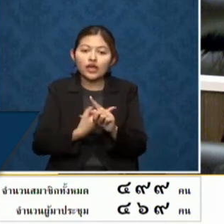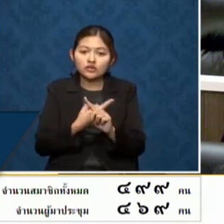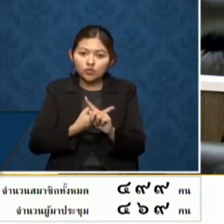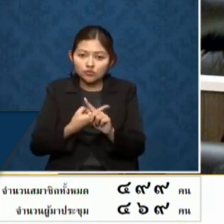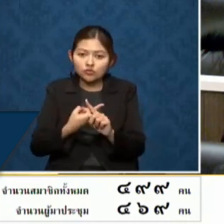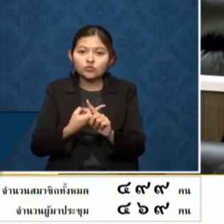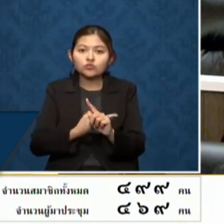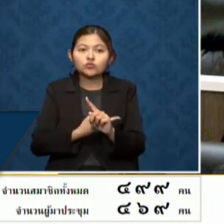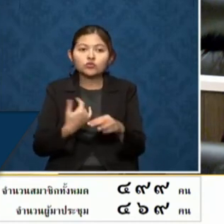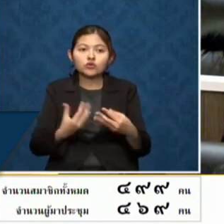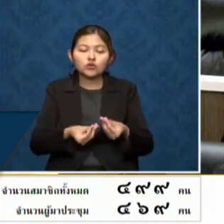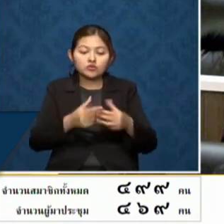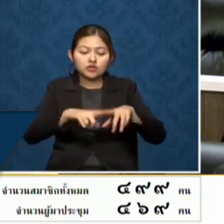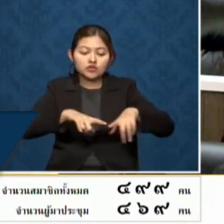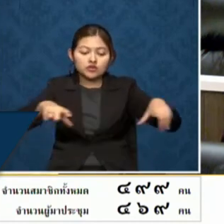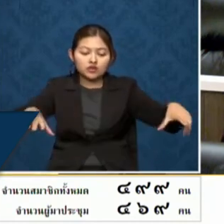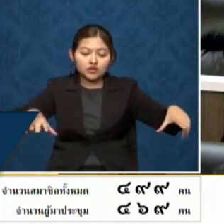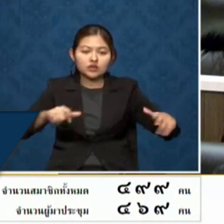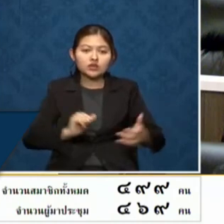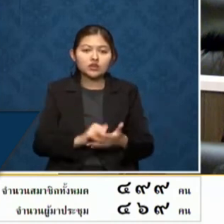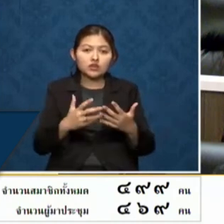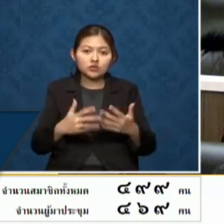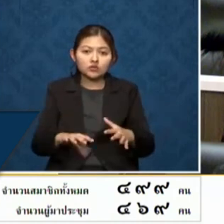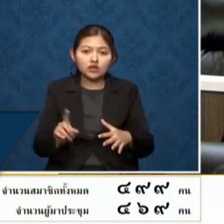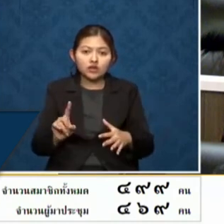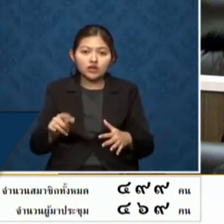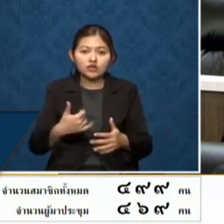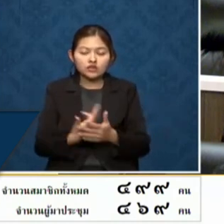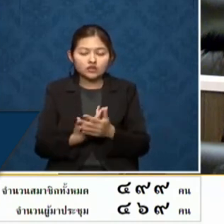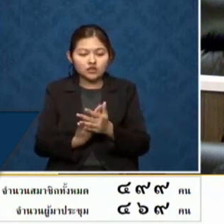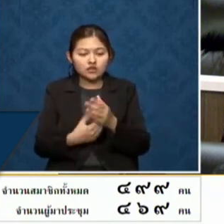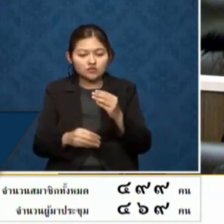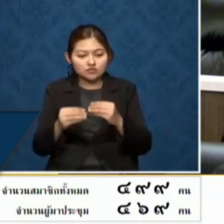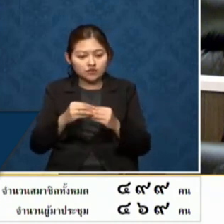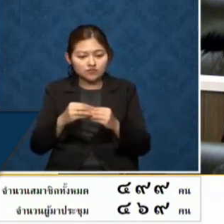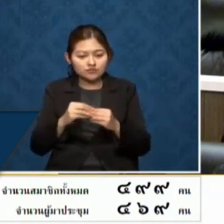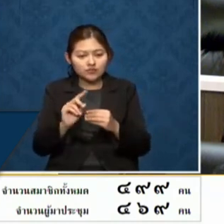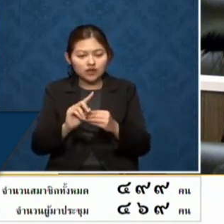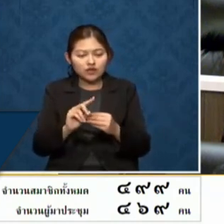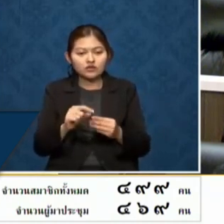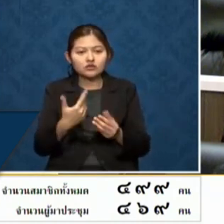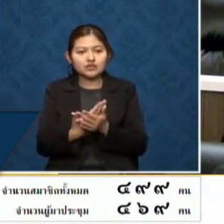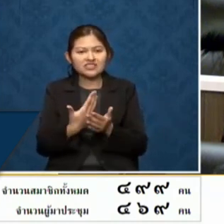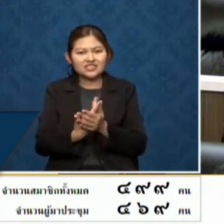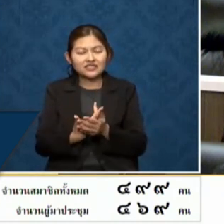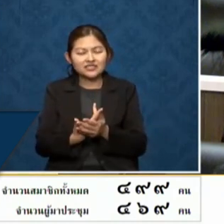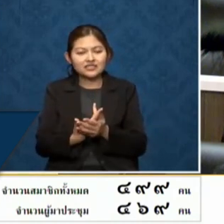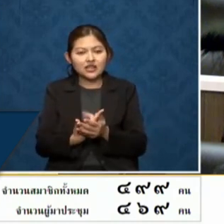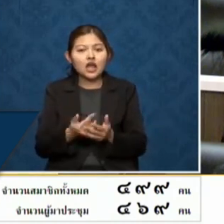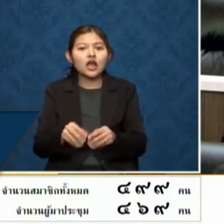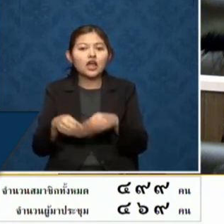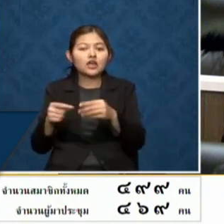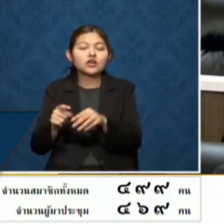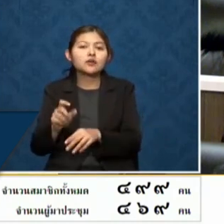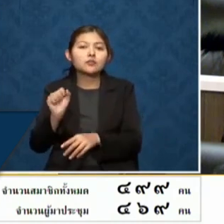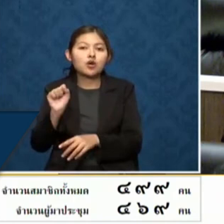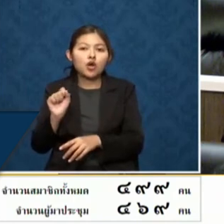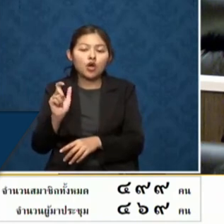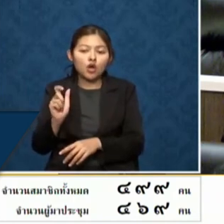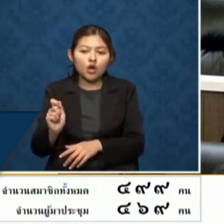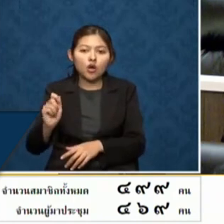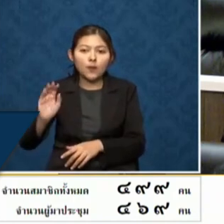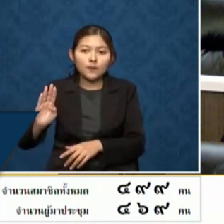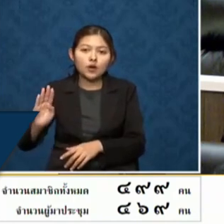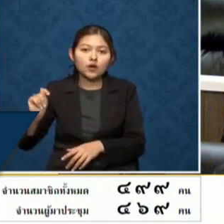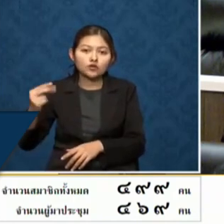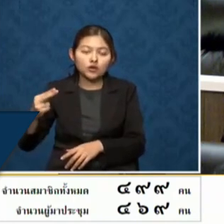อ่าที่ดินราชพัสดุนะครับเช่นนี้นะครับมันก็จะทำให้เพิ่มต้นทุนภาระที่สูงขึ้นนะครับให้กับหน่วยงานอปทมากขึ้นนะครับแล้วก็